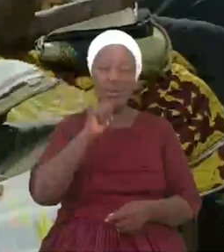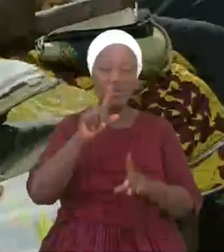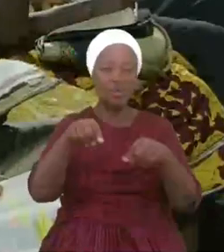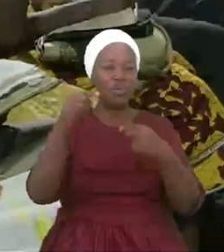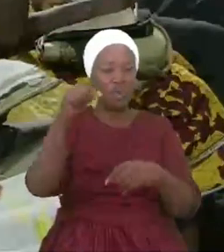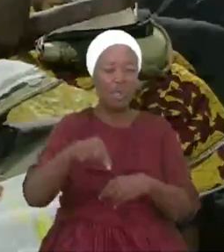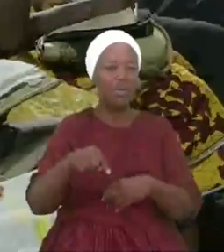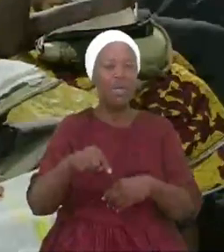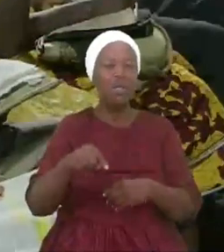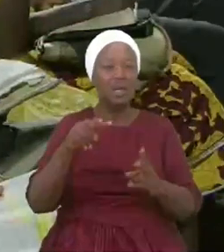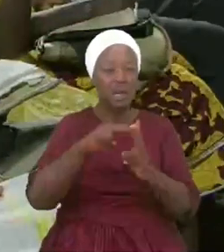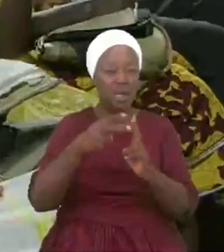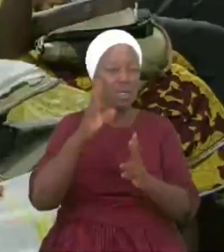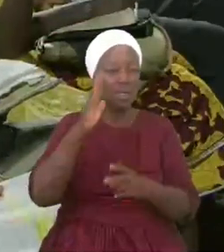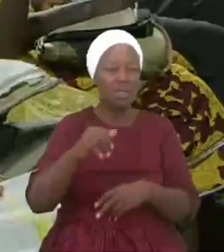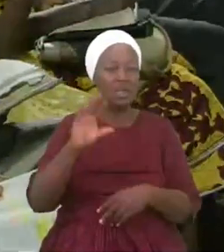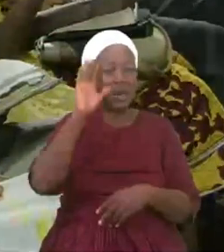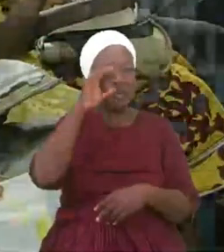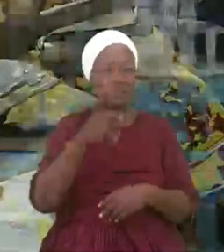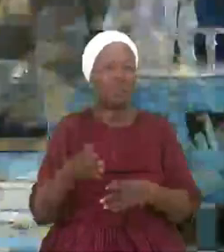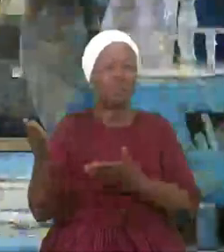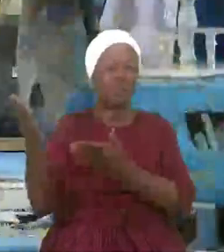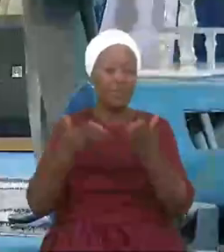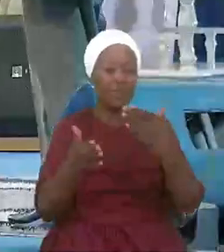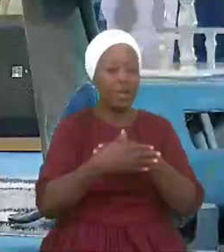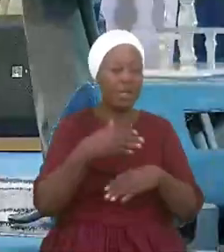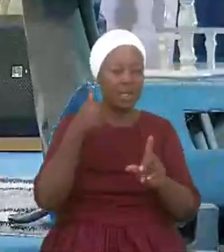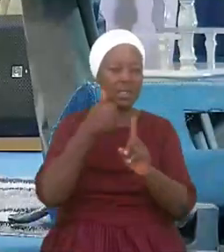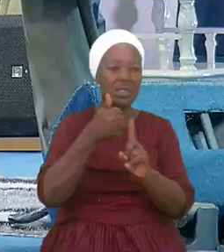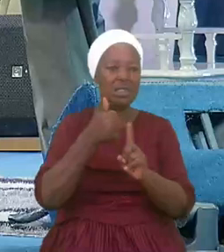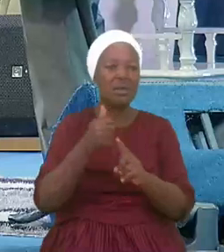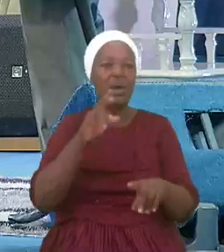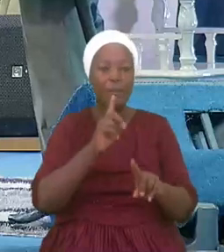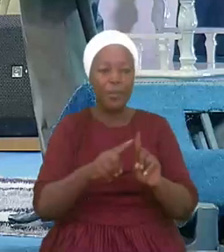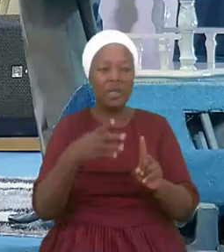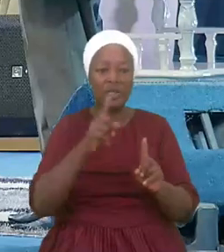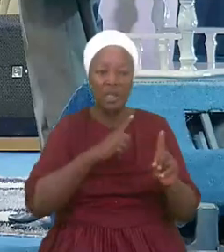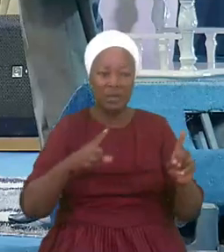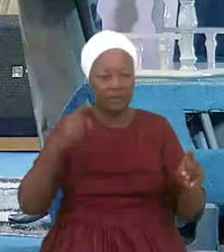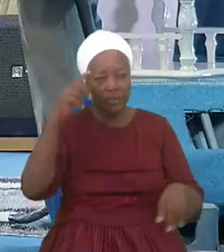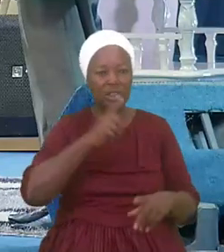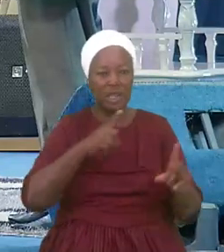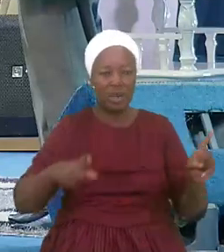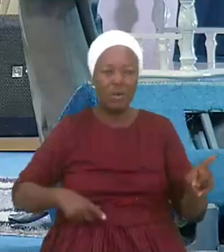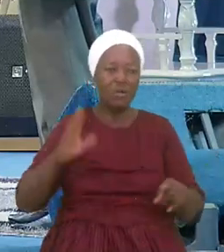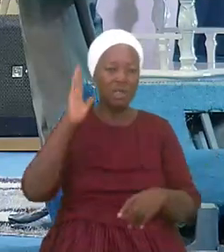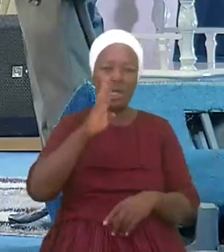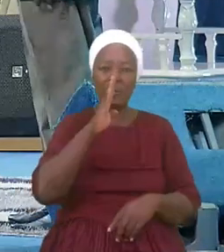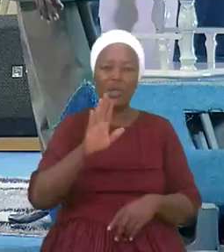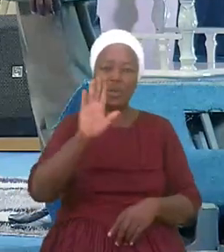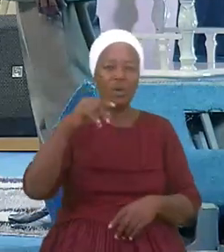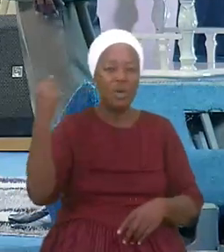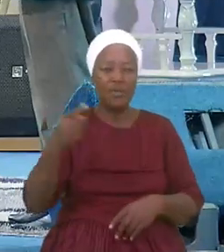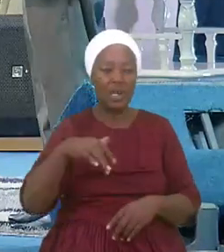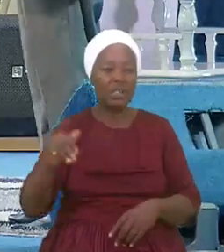ne se couchera plus étalune ne sorte que sia plus qu'à l'éternel